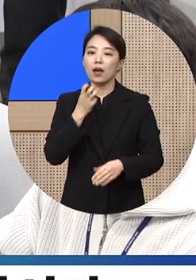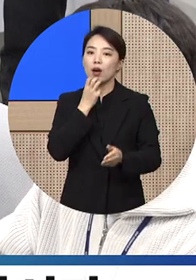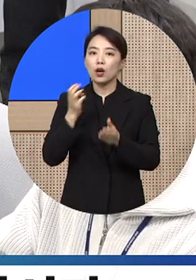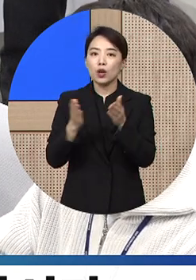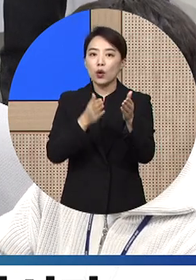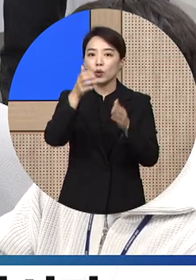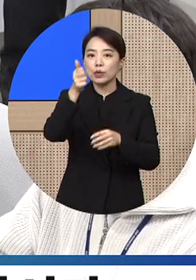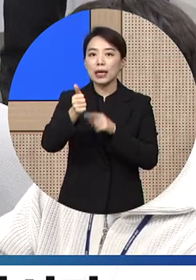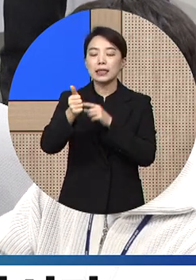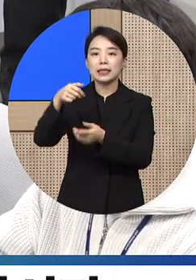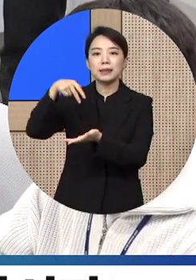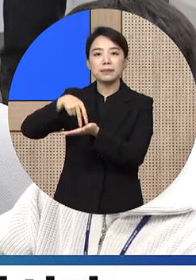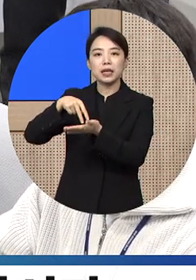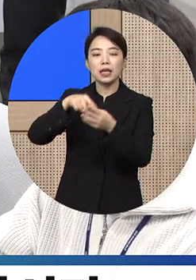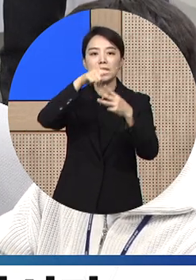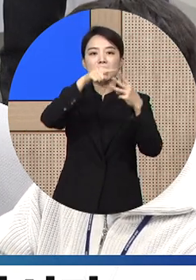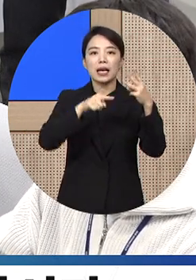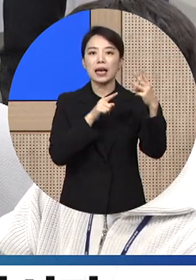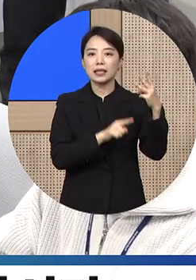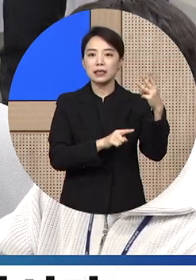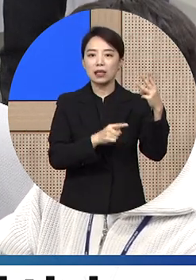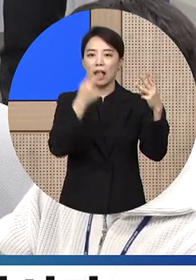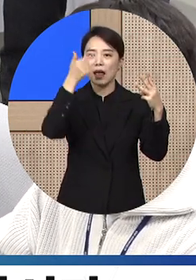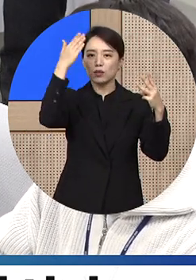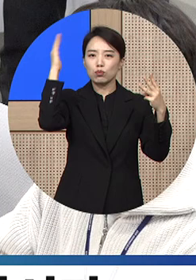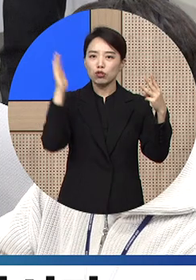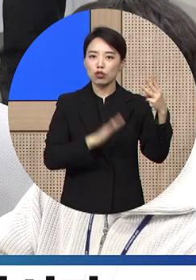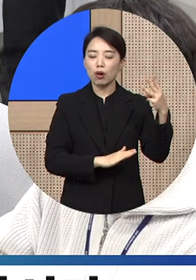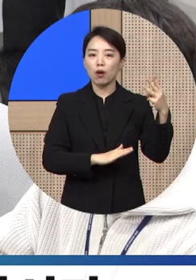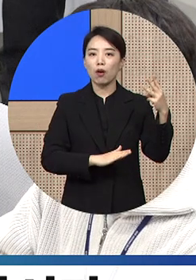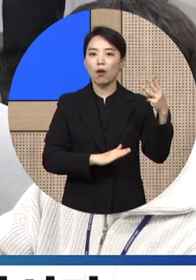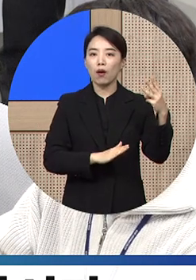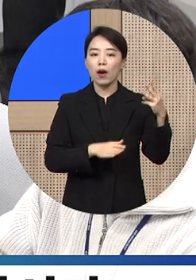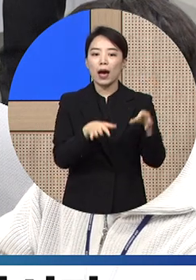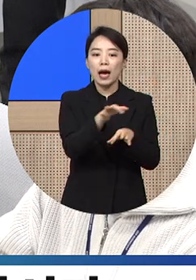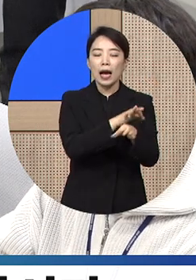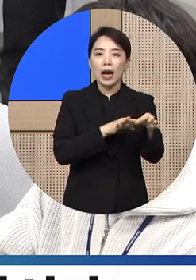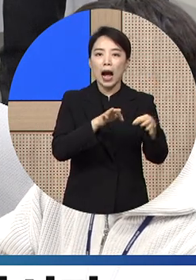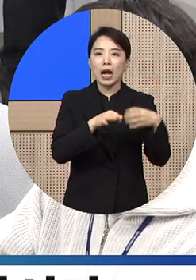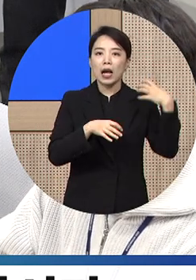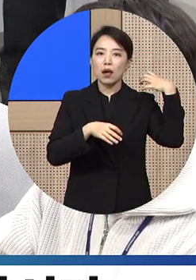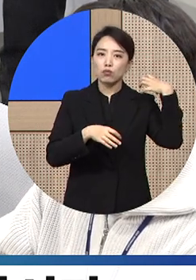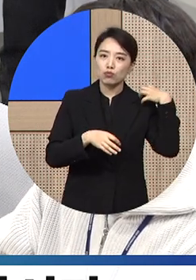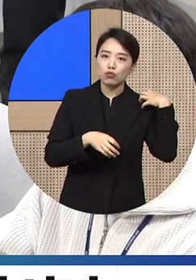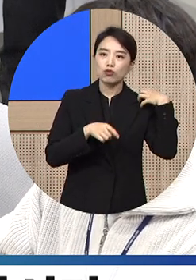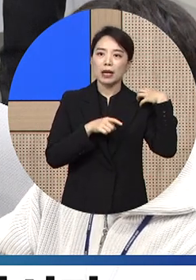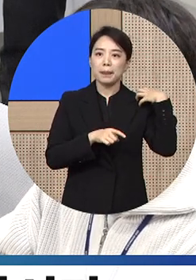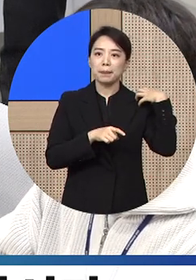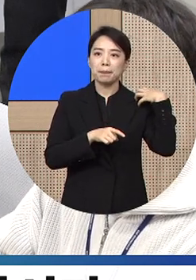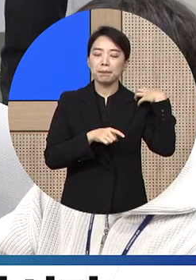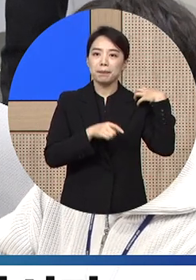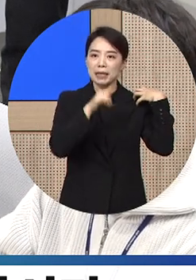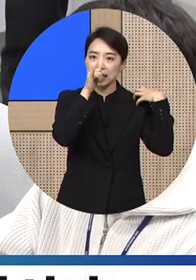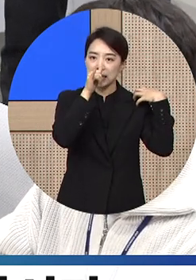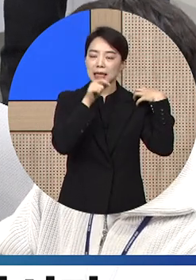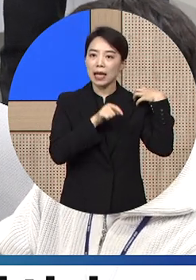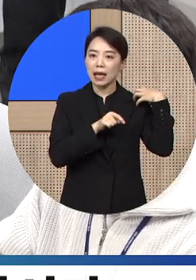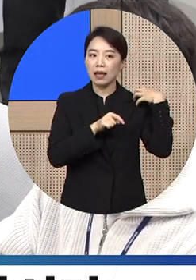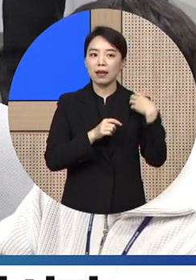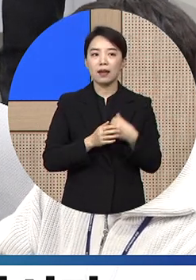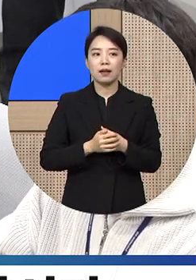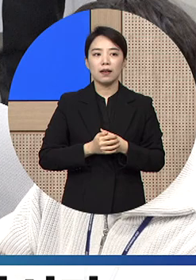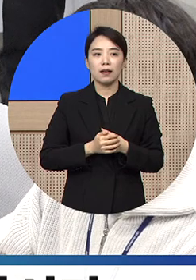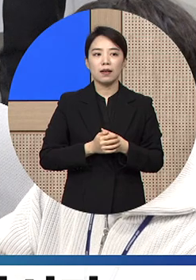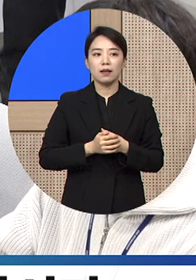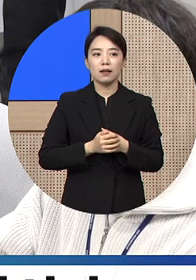지사님께서는 이 세 가지 분야가 사실 과거부터 그 가계 부담에 큰 부담을 줘왔는데 이 세 가지